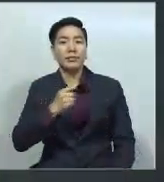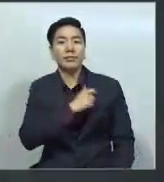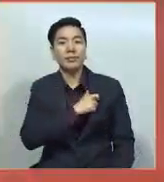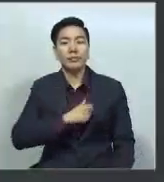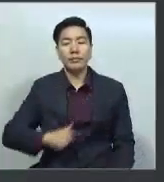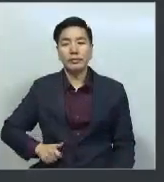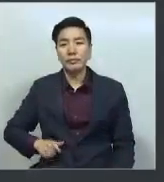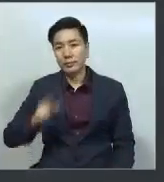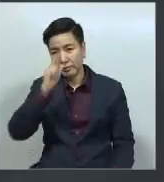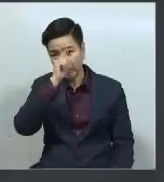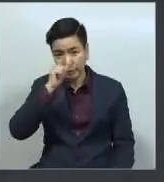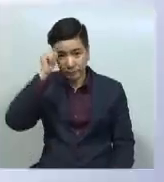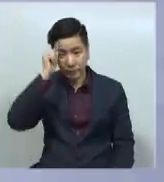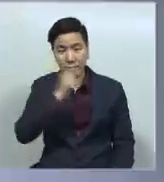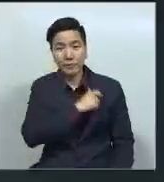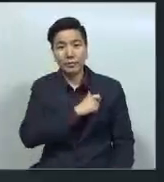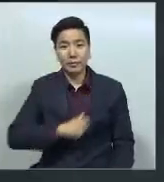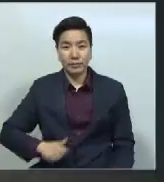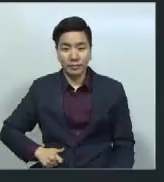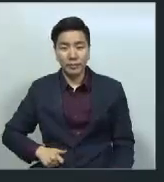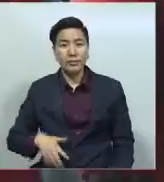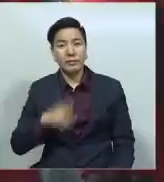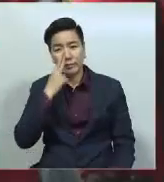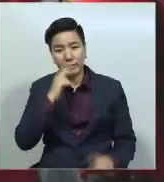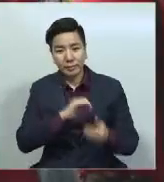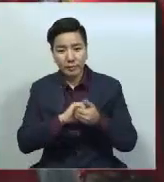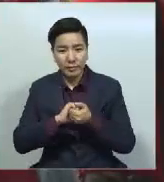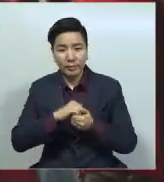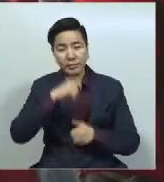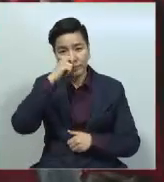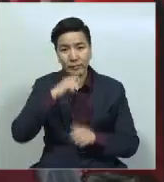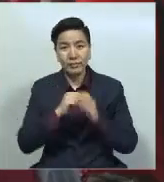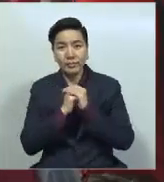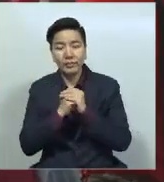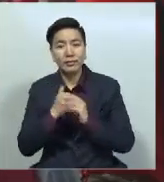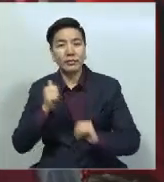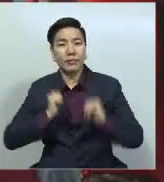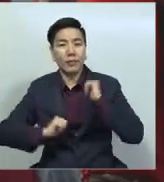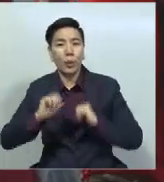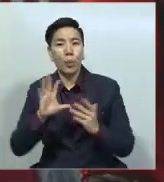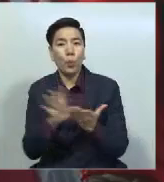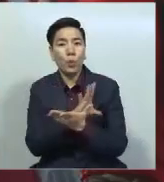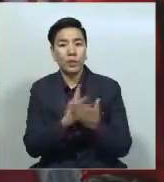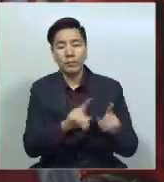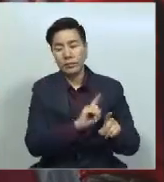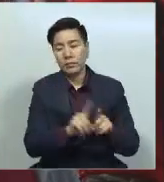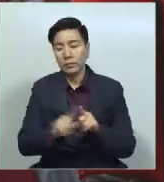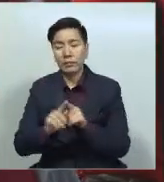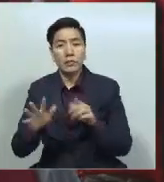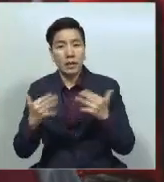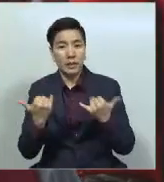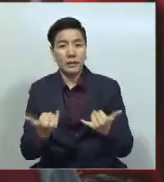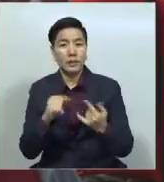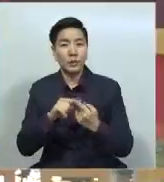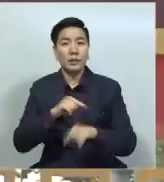มเด็จพระเทพรัตนราชสุดาสยามบรมราชกุมารีและความสัมพันธ์ไทยจีนการแสดงเกี่ยวกับศิลปะวัฒนธรรมมากมายนะครับโดย